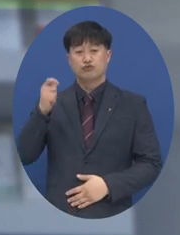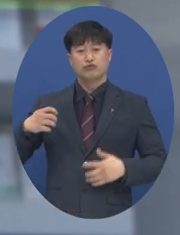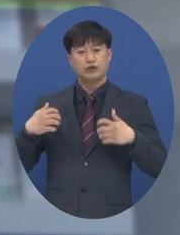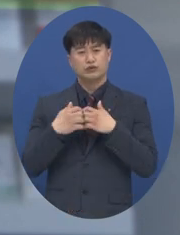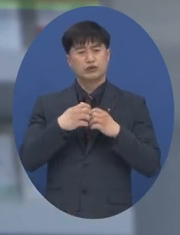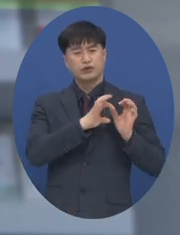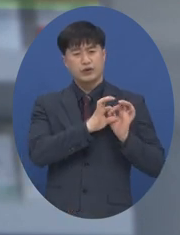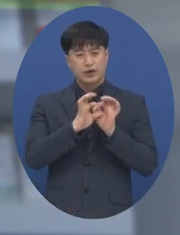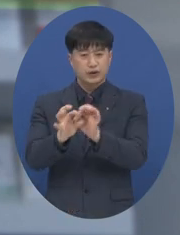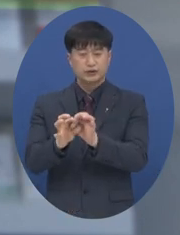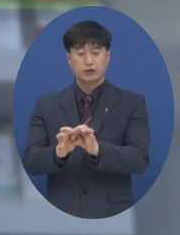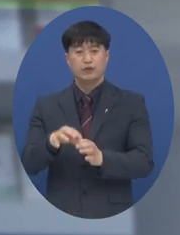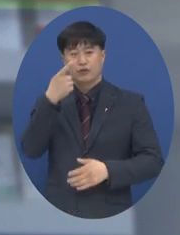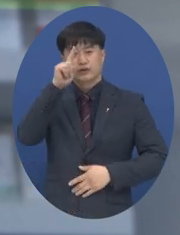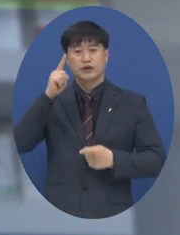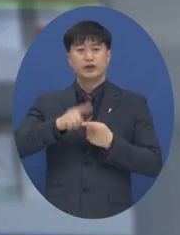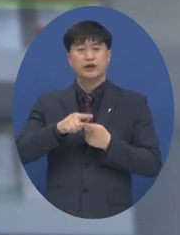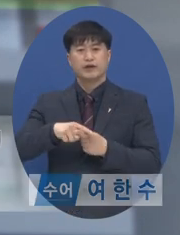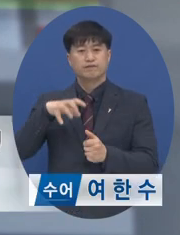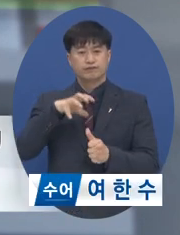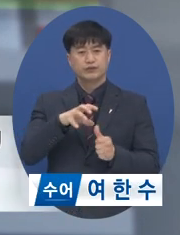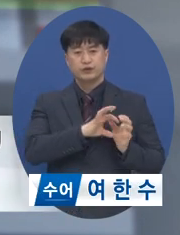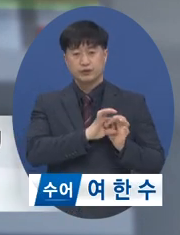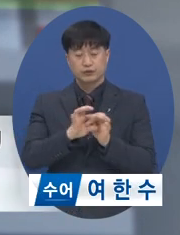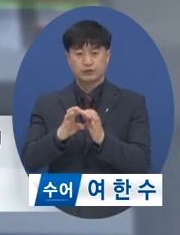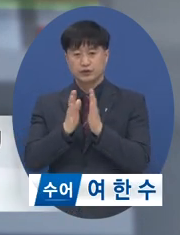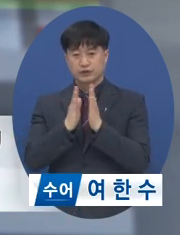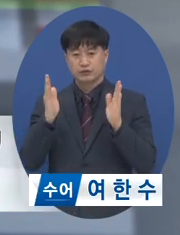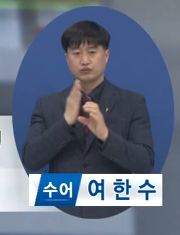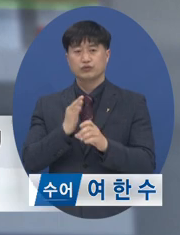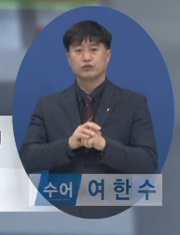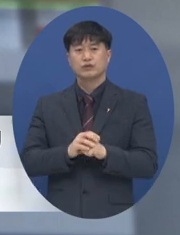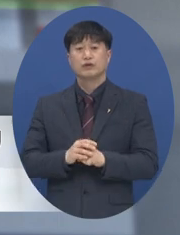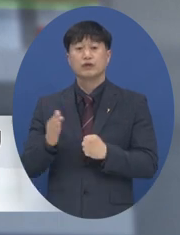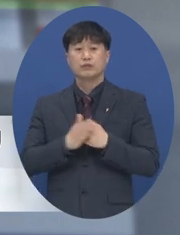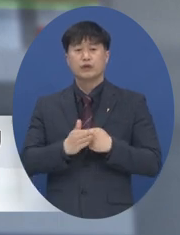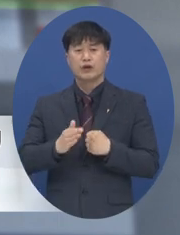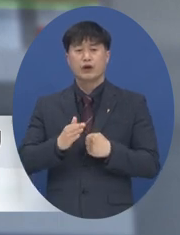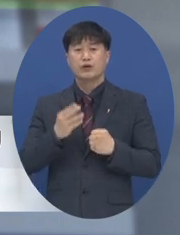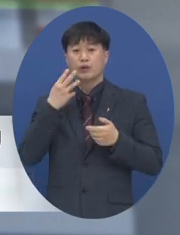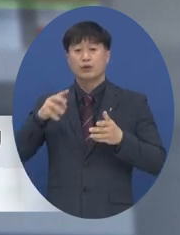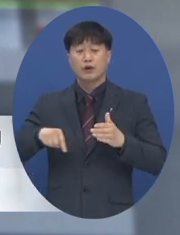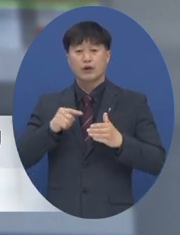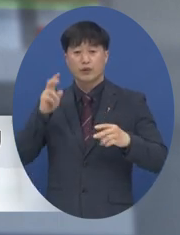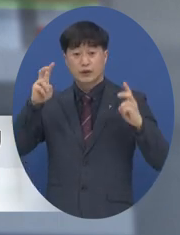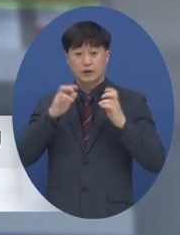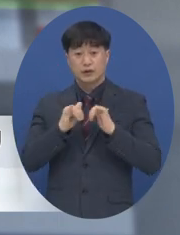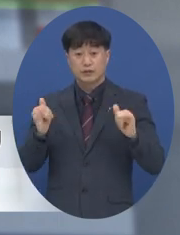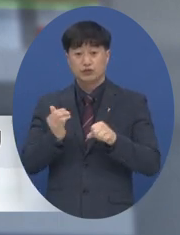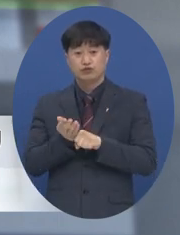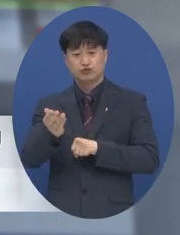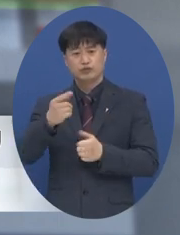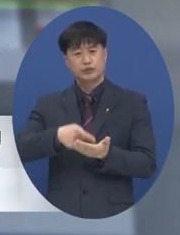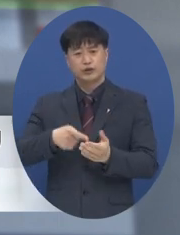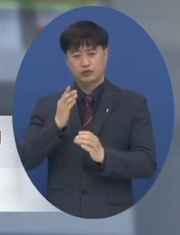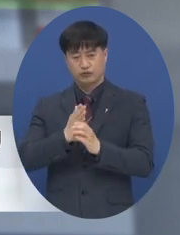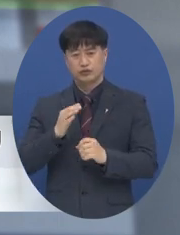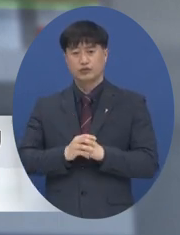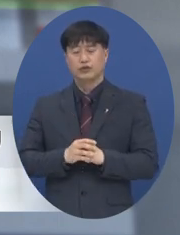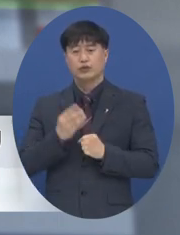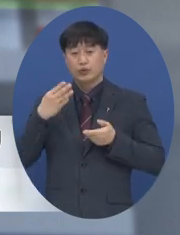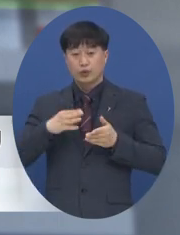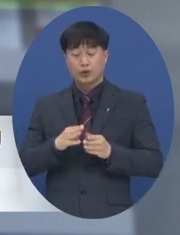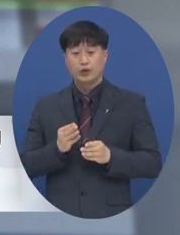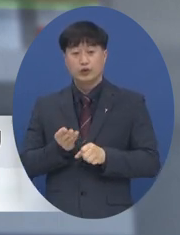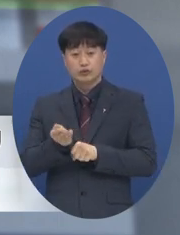우크라이나 사태가 장기화되면서 러시아에 대한 제재가 본격화 되고 있습니다 그 여파로 돈의 기업인들이 수출 피해를 겪고 있는데요